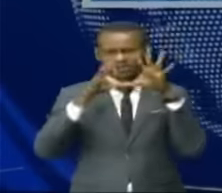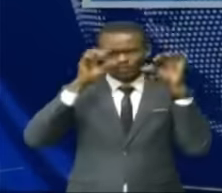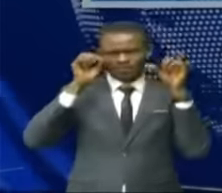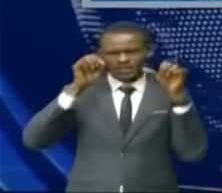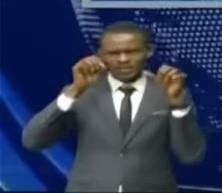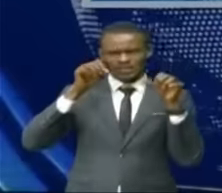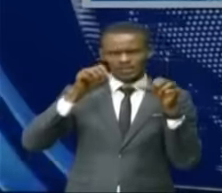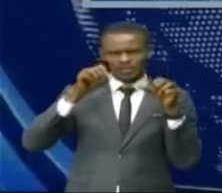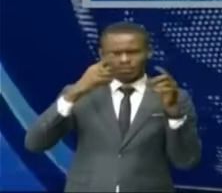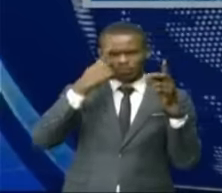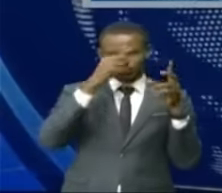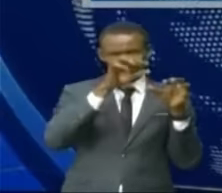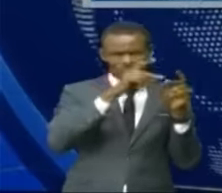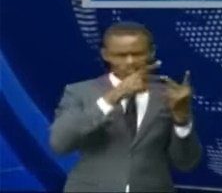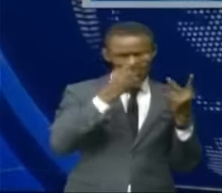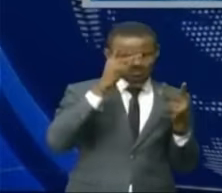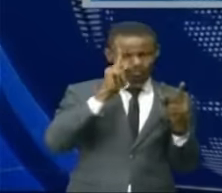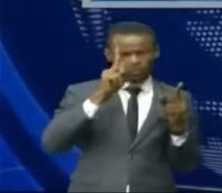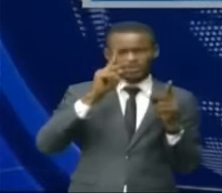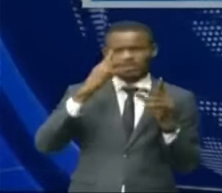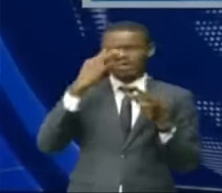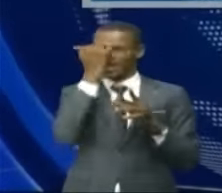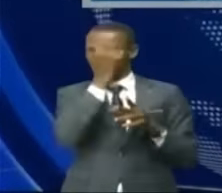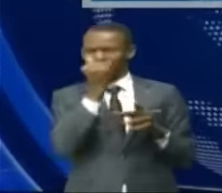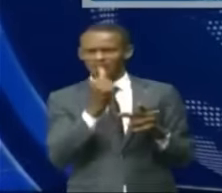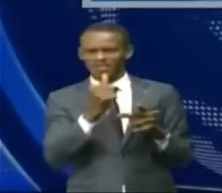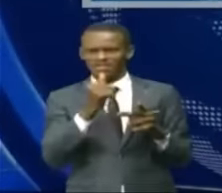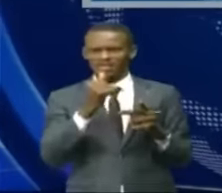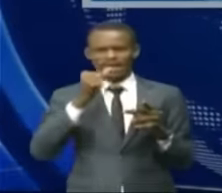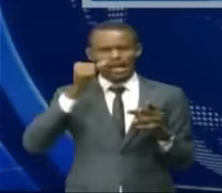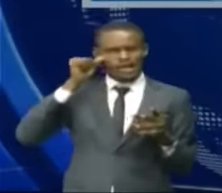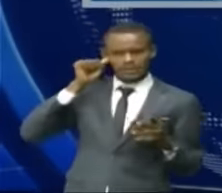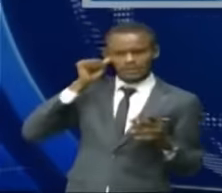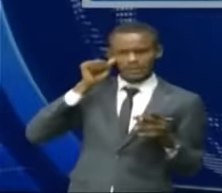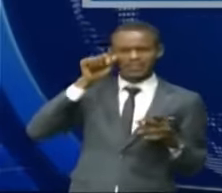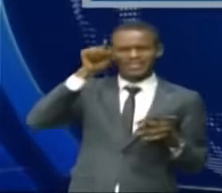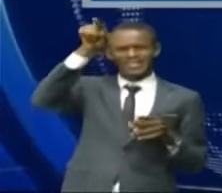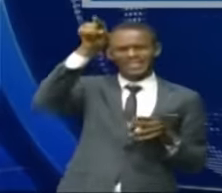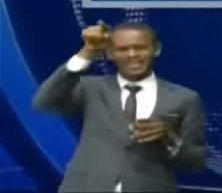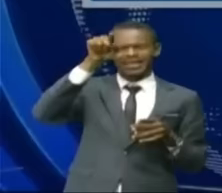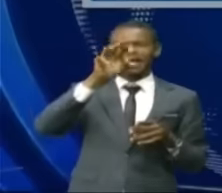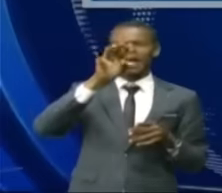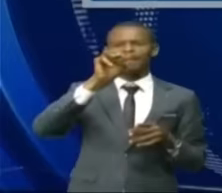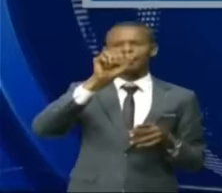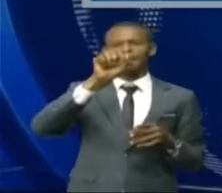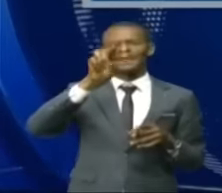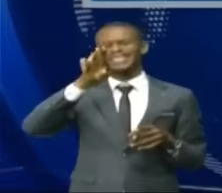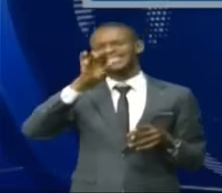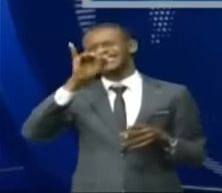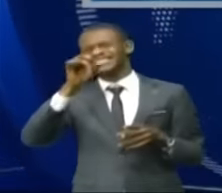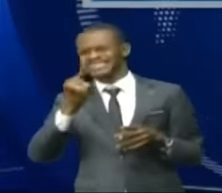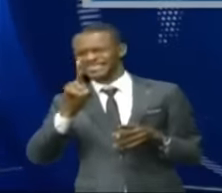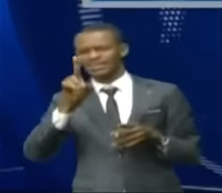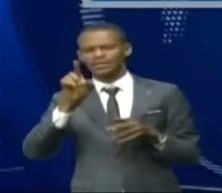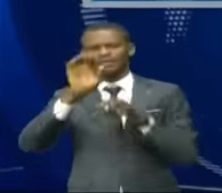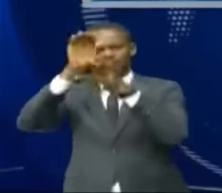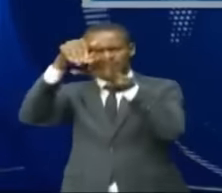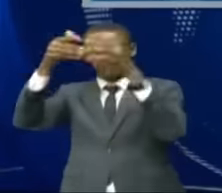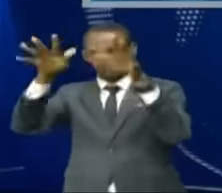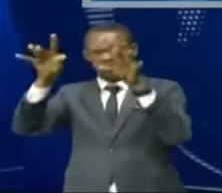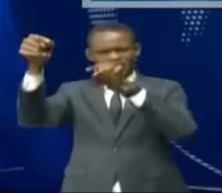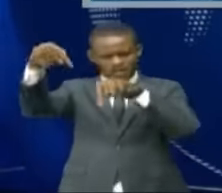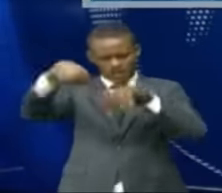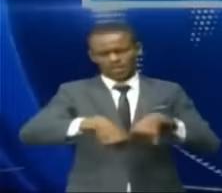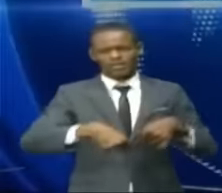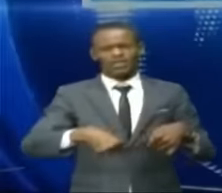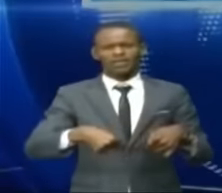Socialiste de l'Europe, Afrique et Asie à Madrid. Il en a profité dans une communication pour condamner les propos des candidats aux élections présidentielles qui